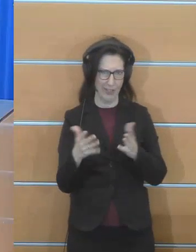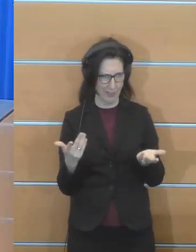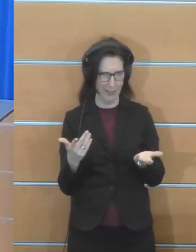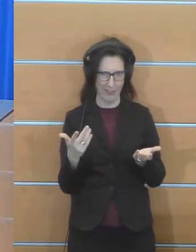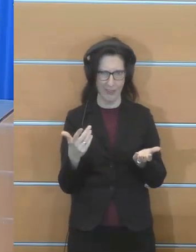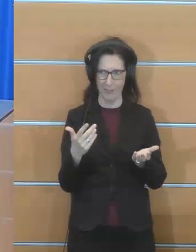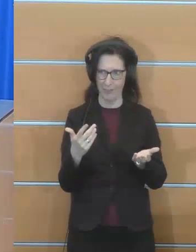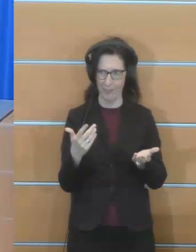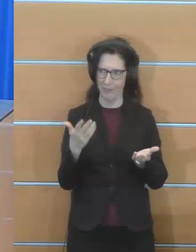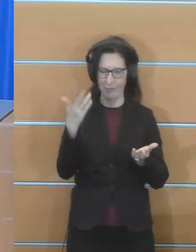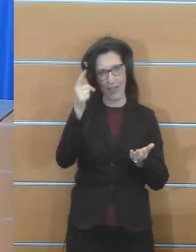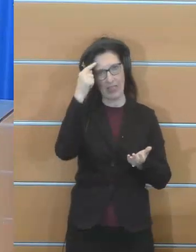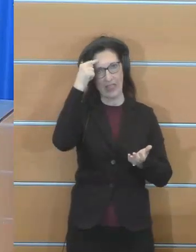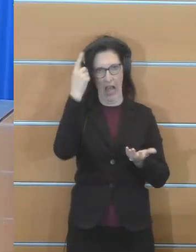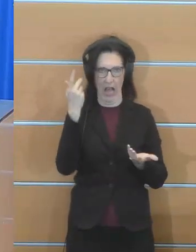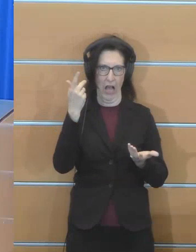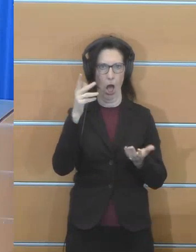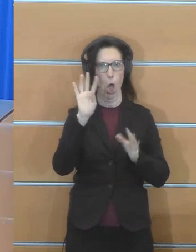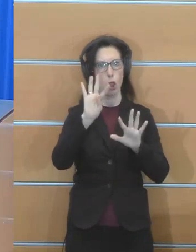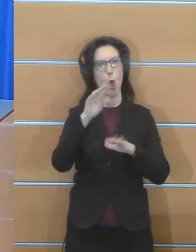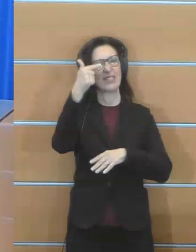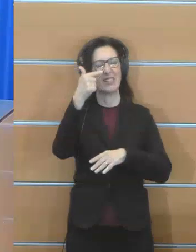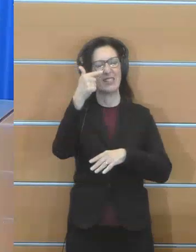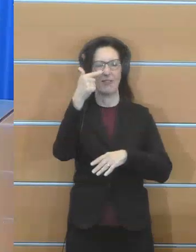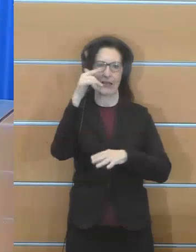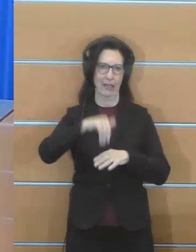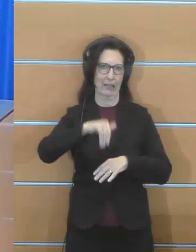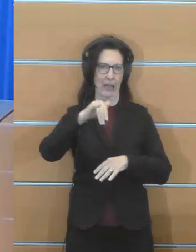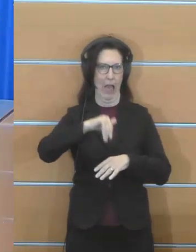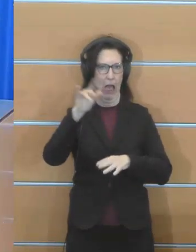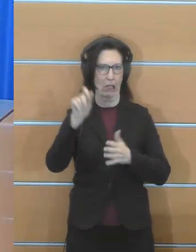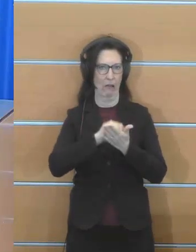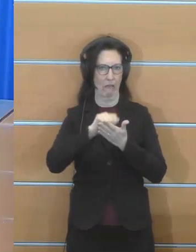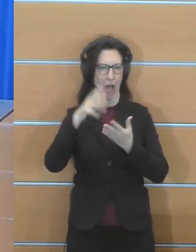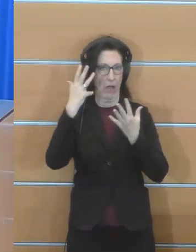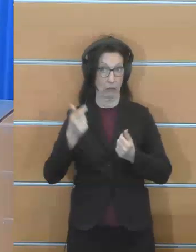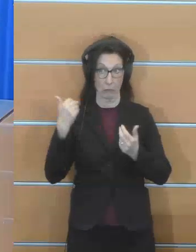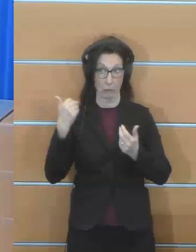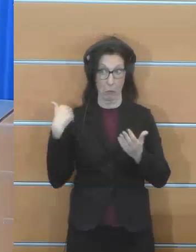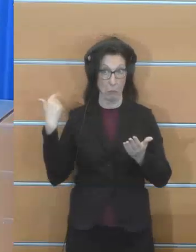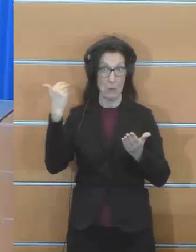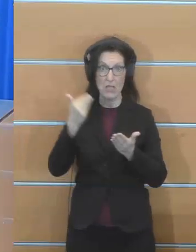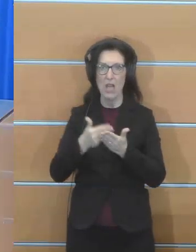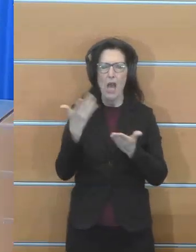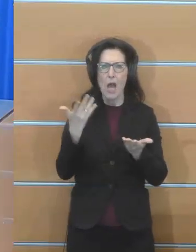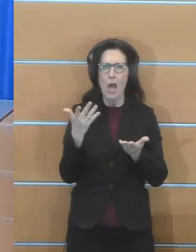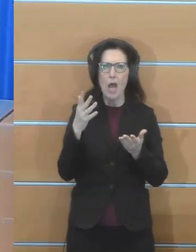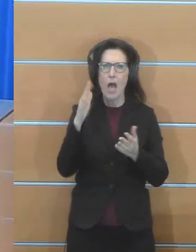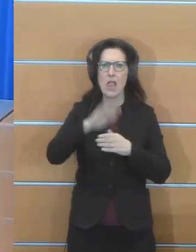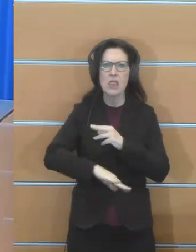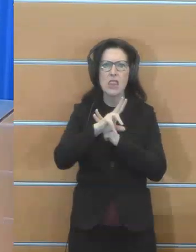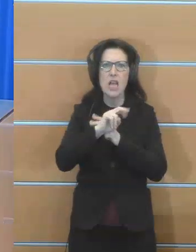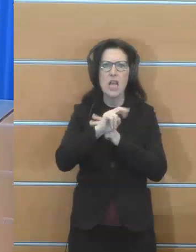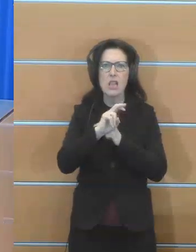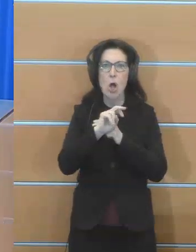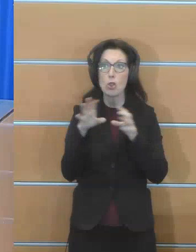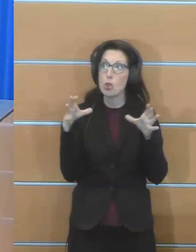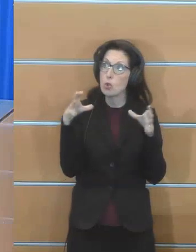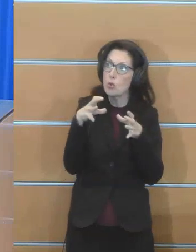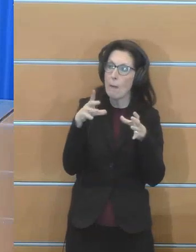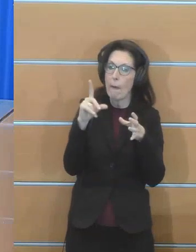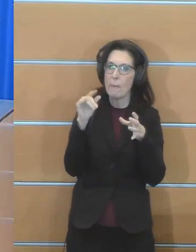29 jänner bei bisher hat miteinander Niederösterreich bedeutet noch der Pfeife der ÖVP